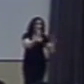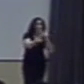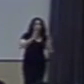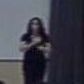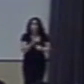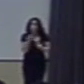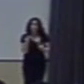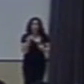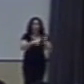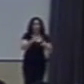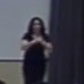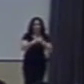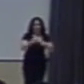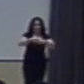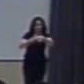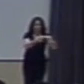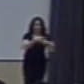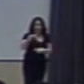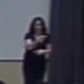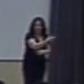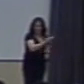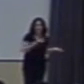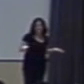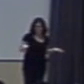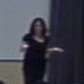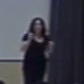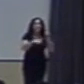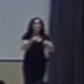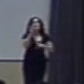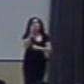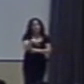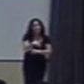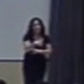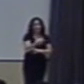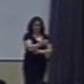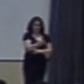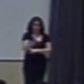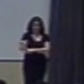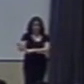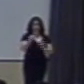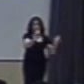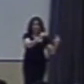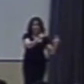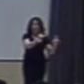vegada més petites, també hi ha una altra tendència de tematització dels canals de la TDT,